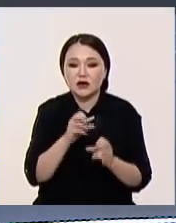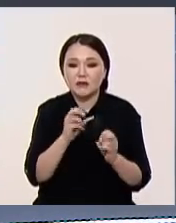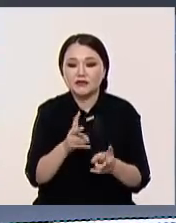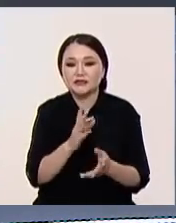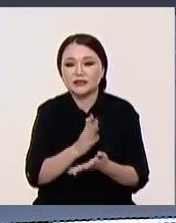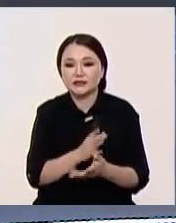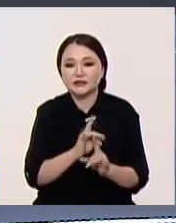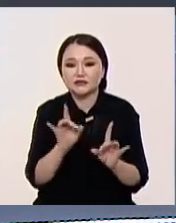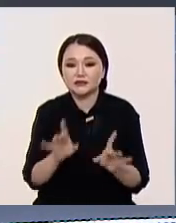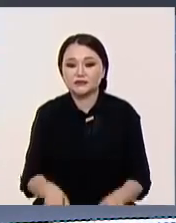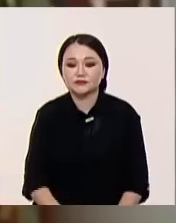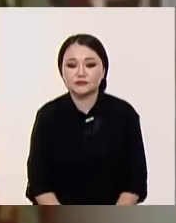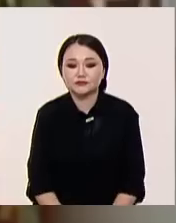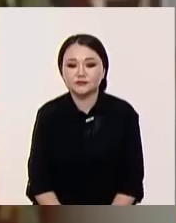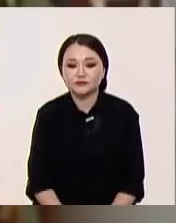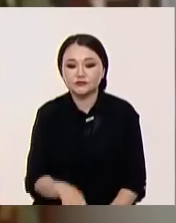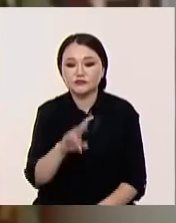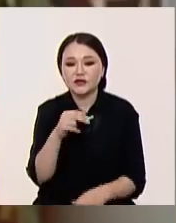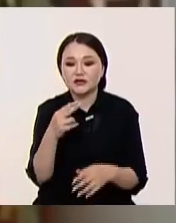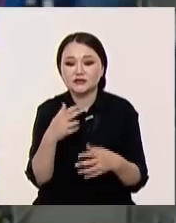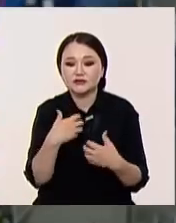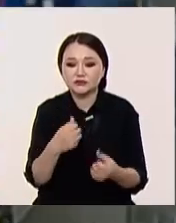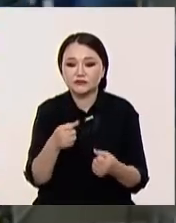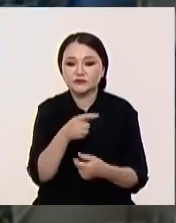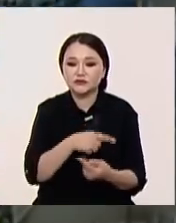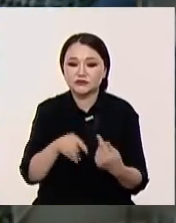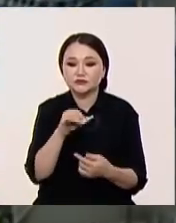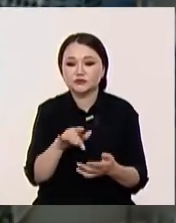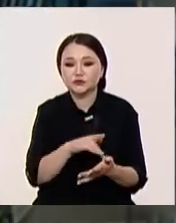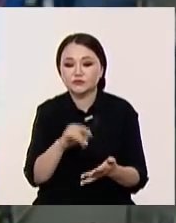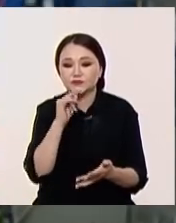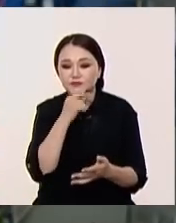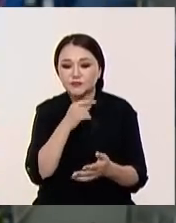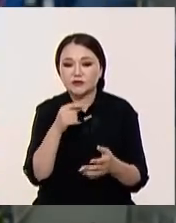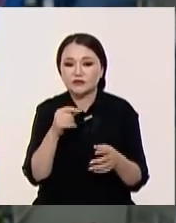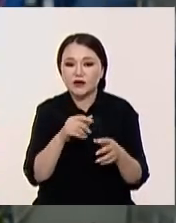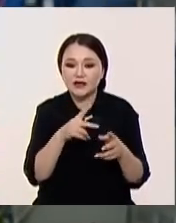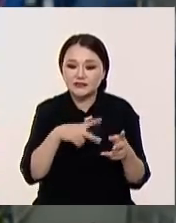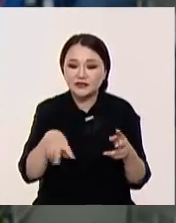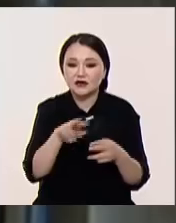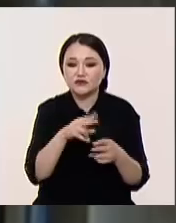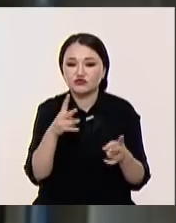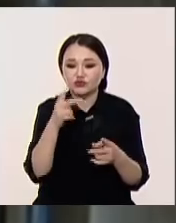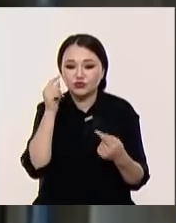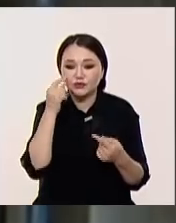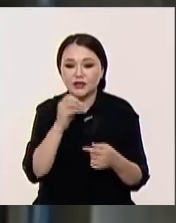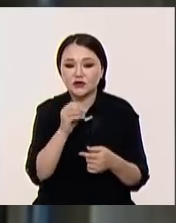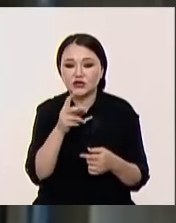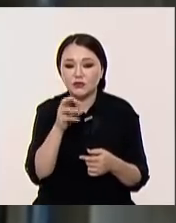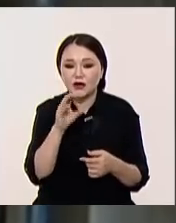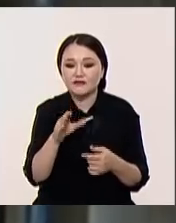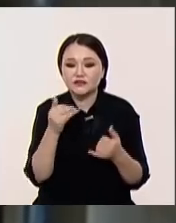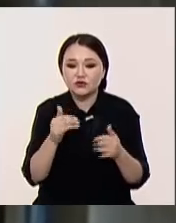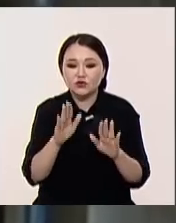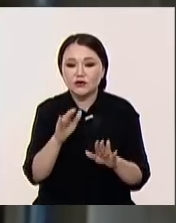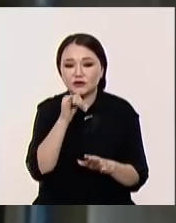дейді сарапшылар. Ұлт саулығын бизнестер бюджетті қатар ойлауымыз керек деген қаржы министрі Ерұлан Жамаубаев әзірге